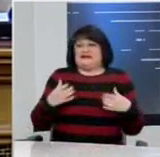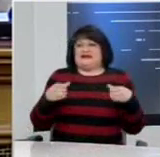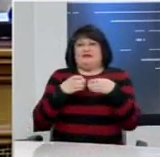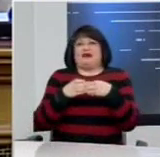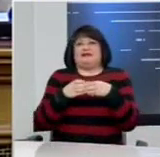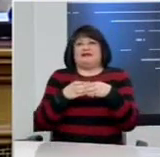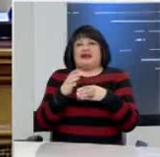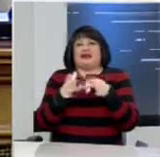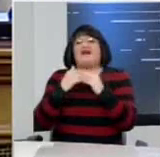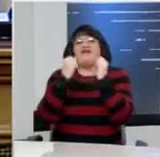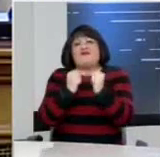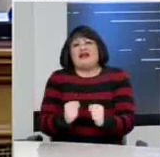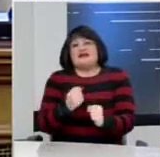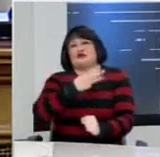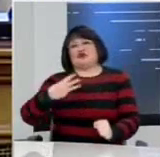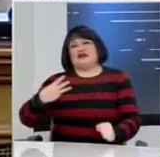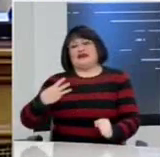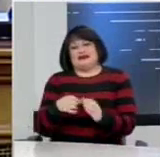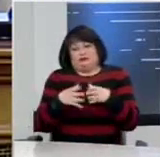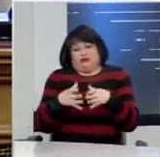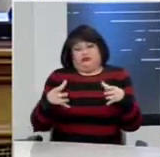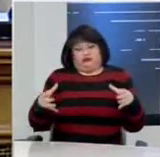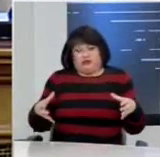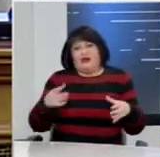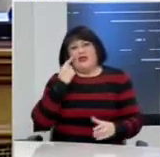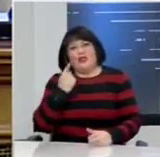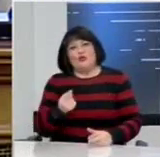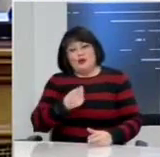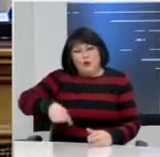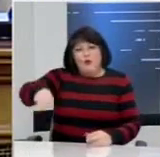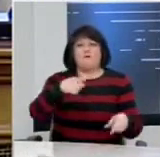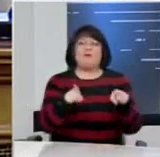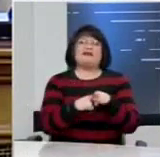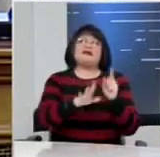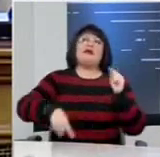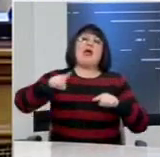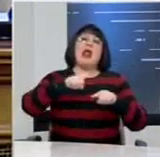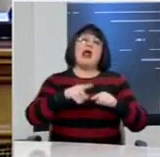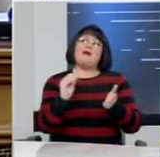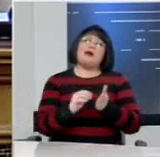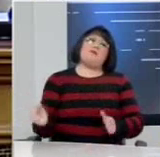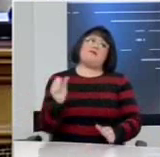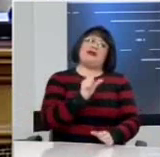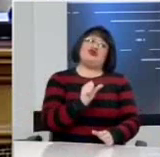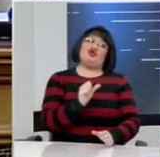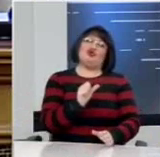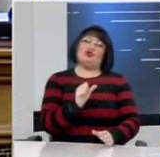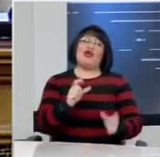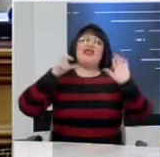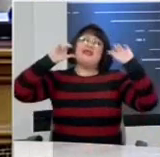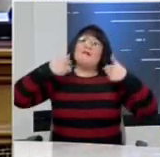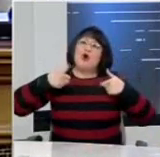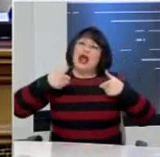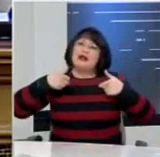κορμό τον ΣΥΡΙΖΑ. Όταν θα δούμε όλοι μαζί τη χώρα μας να επιστρέφει στο δρόμο της